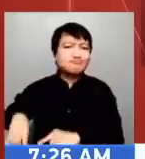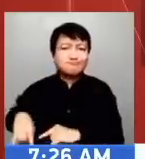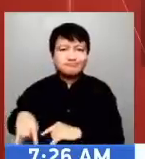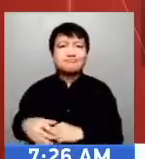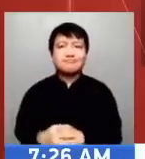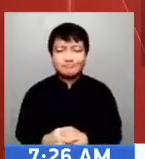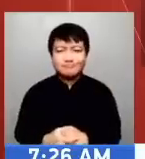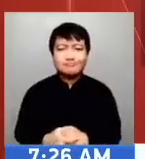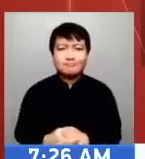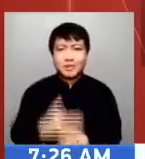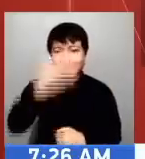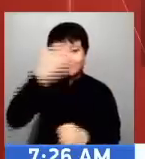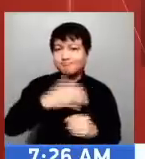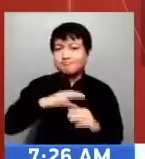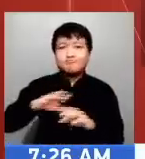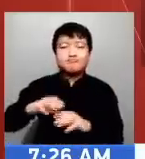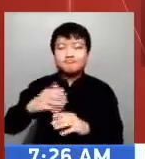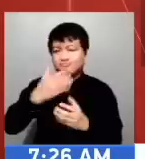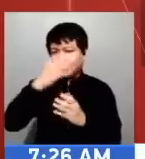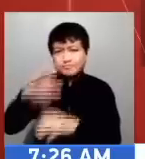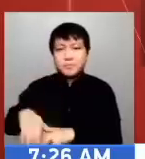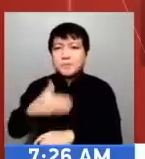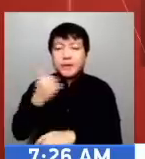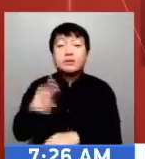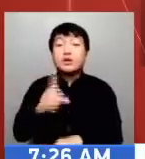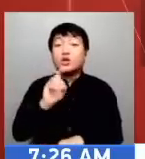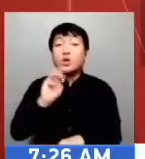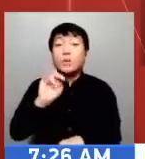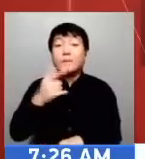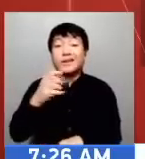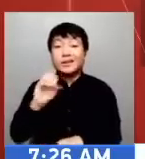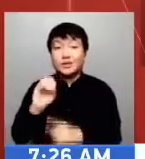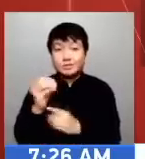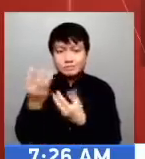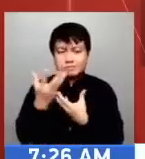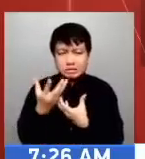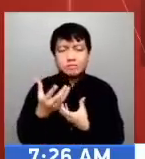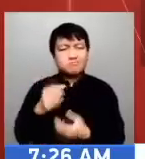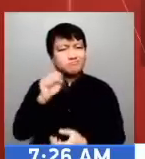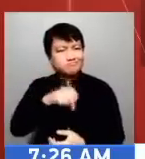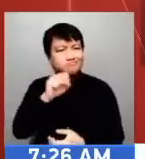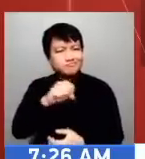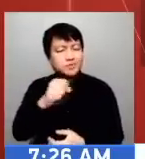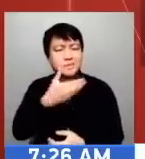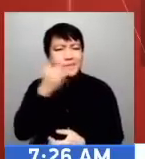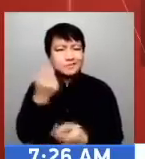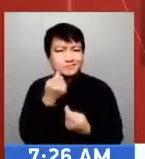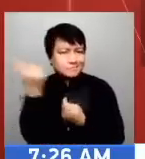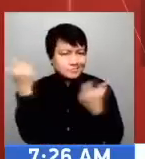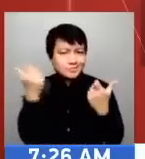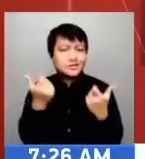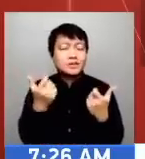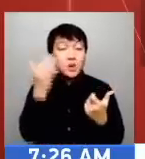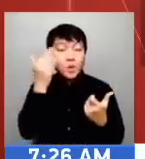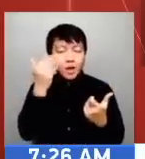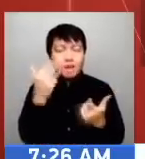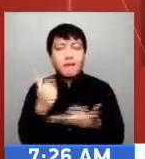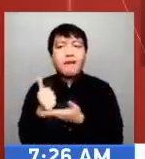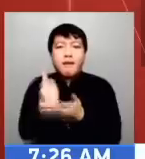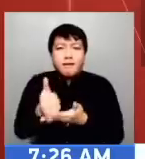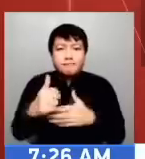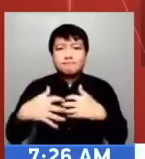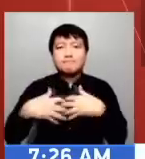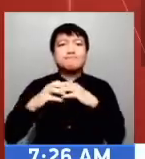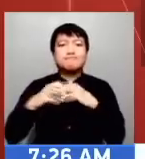Domingo. Makatutulong daw kasi ito para makabawi ang turismo ng bansa mula sa epekto ng pandemic. Lalo't papalapit na ang Semana Santa at